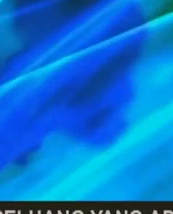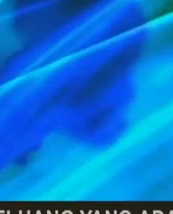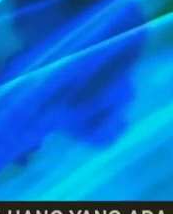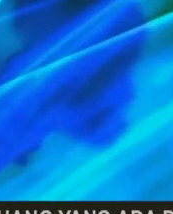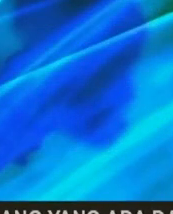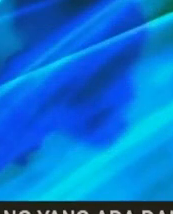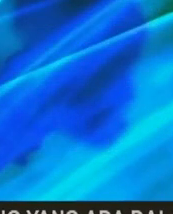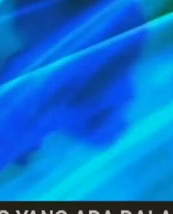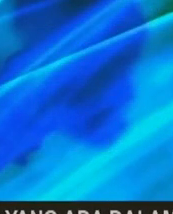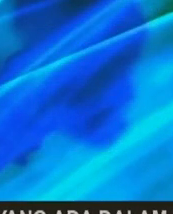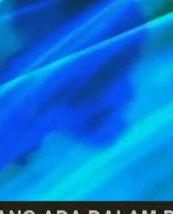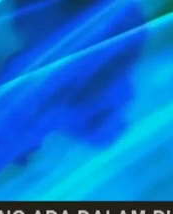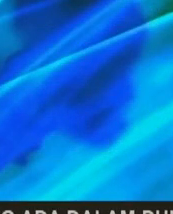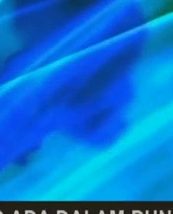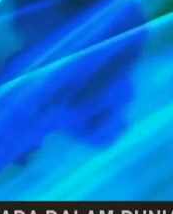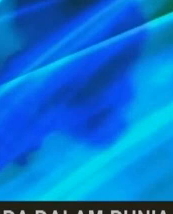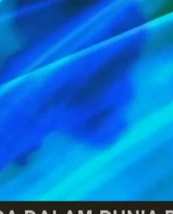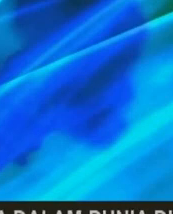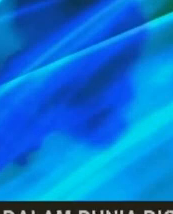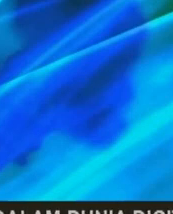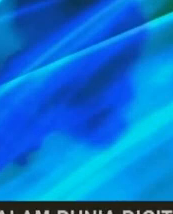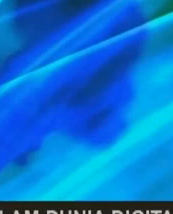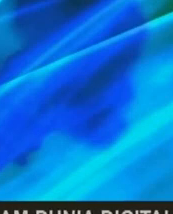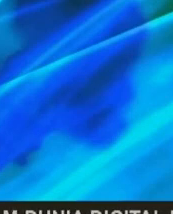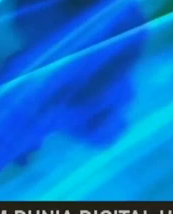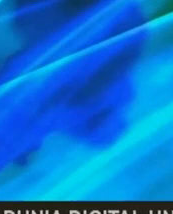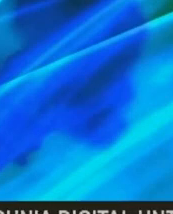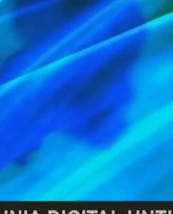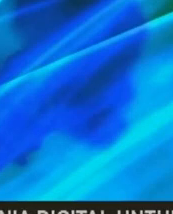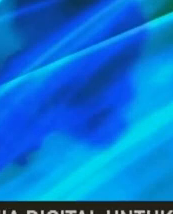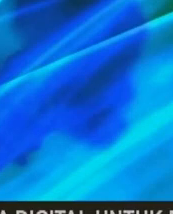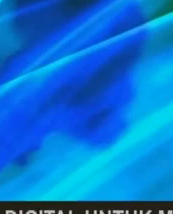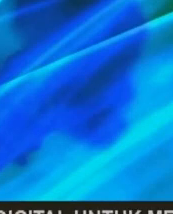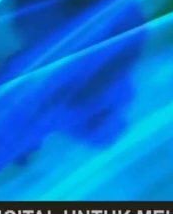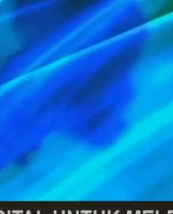Kementerian Kesehatan dan tarian kesehatan a1489